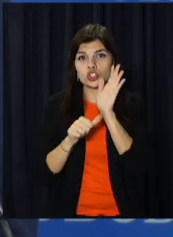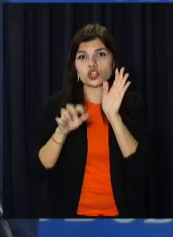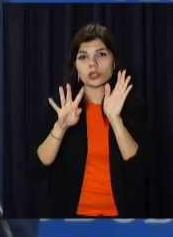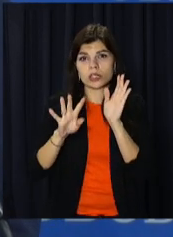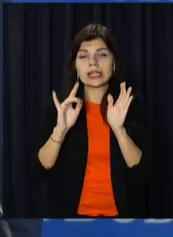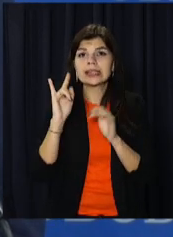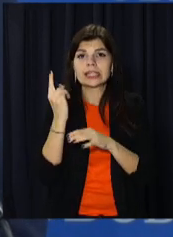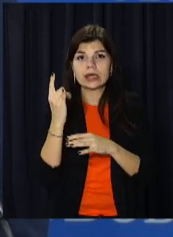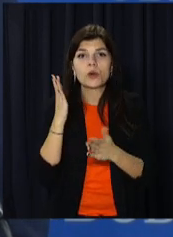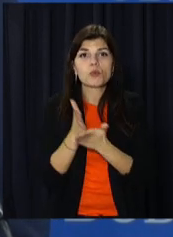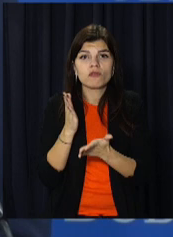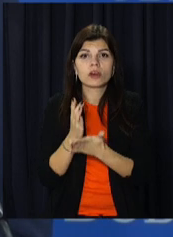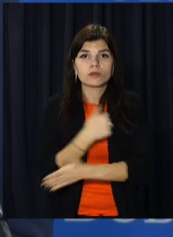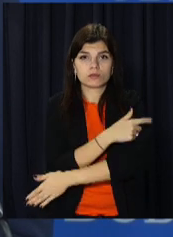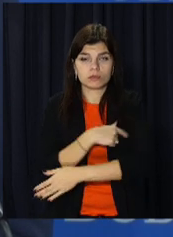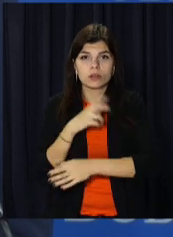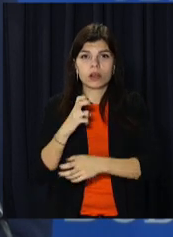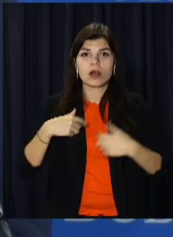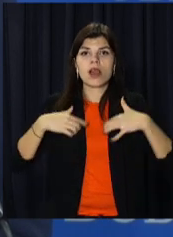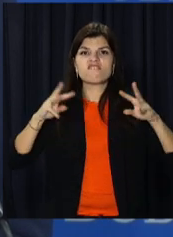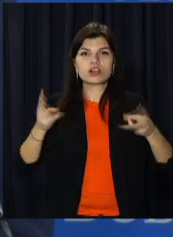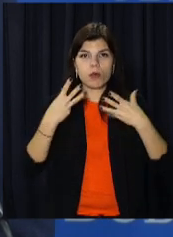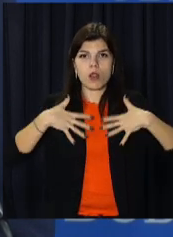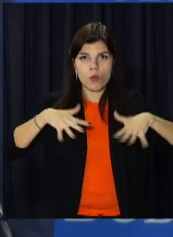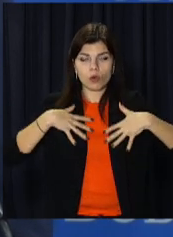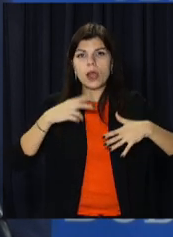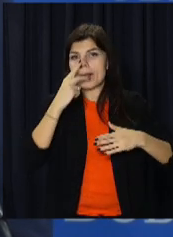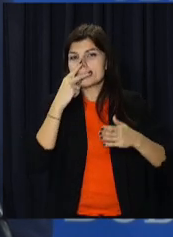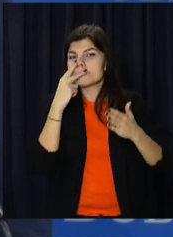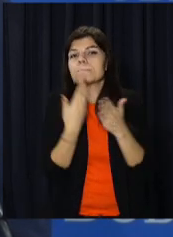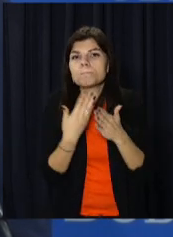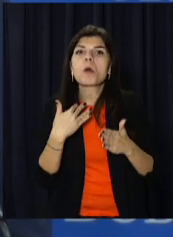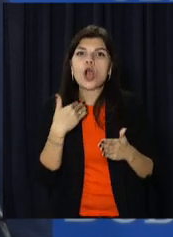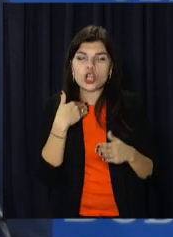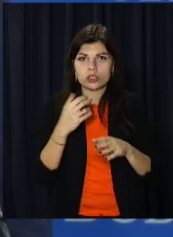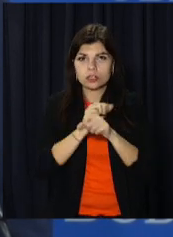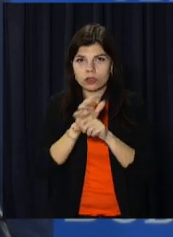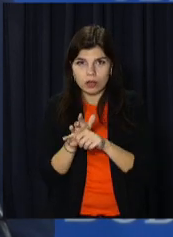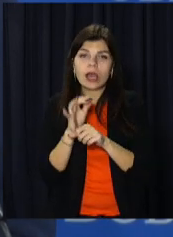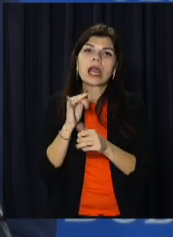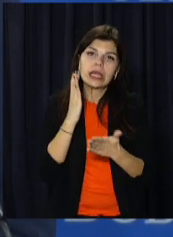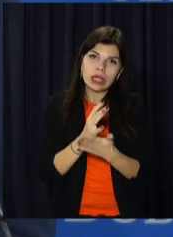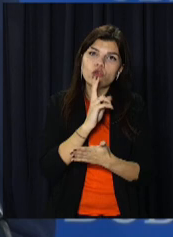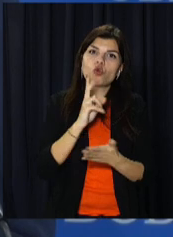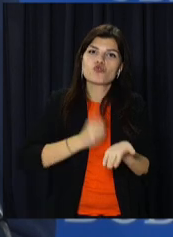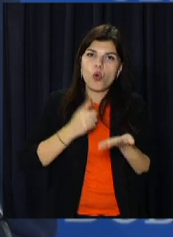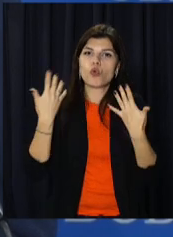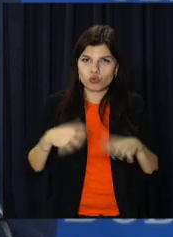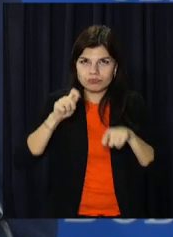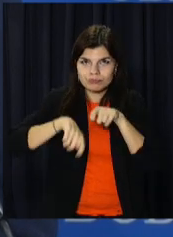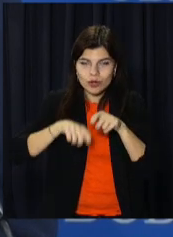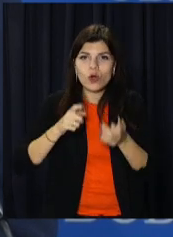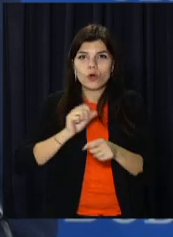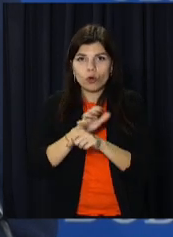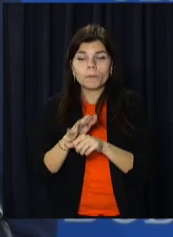64 дитини перебуває з діагнозом пневмонія, підозрою на ковід і підтвердженим діагнозом ковід. Захворювання серед